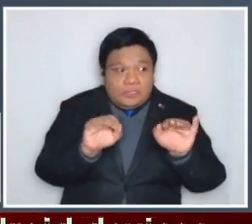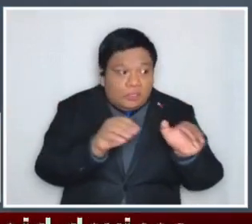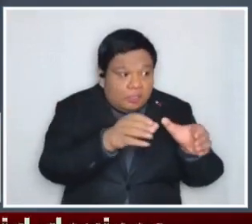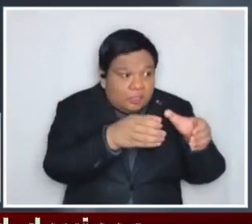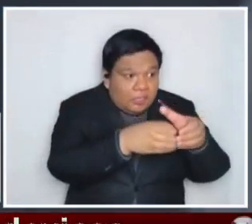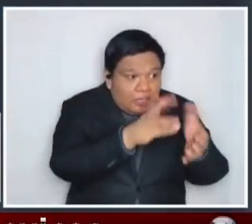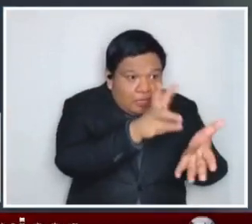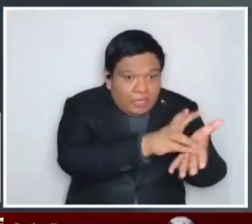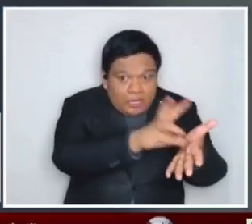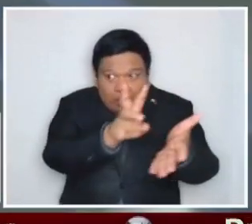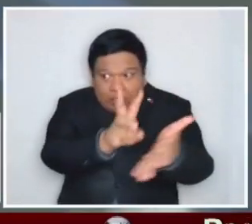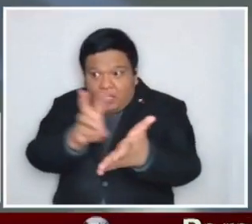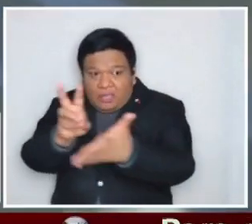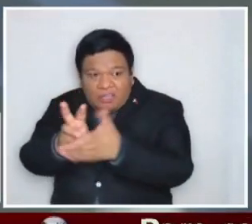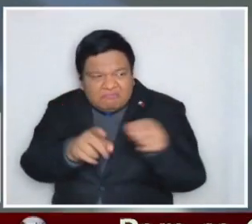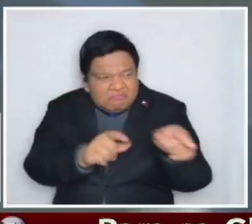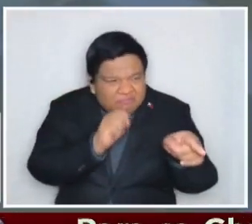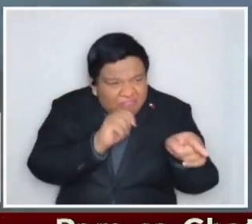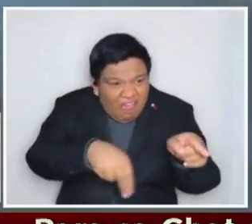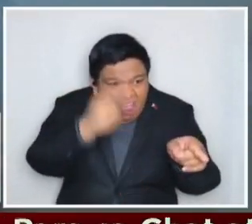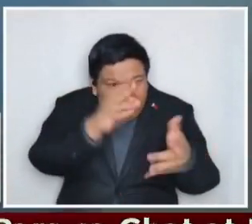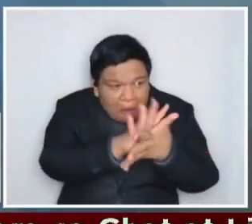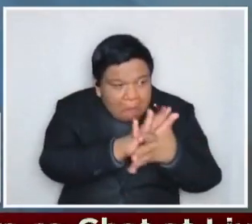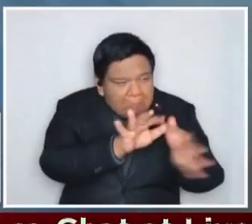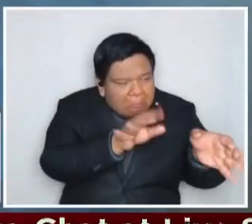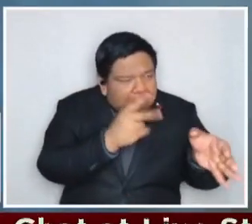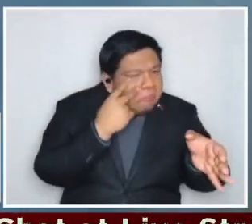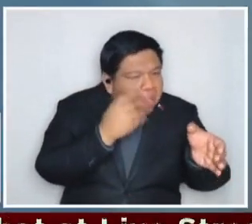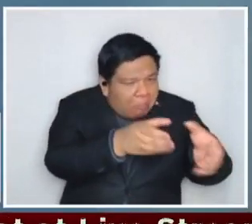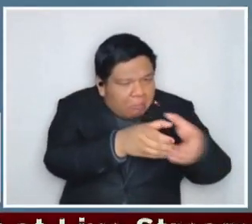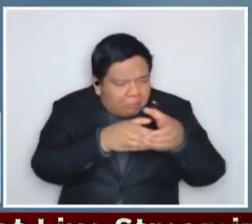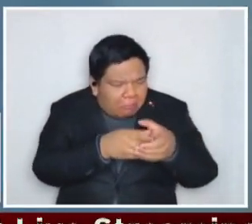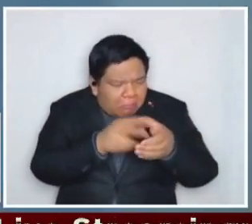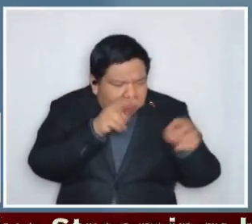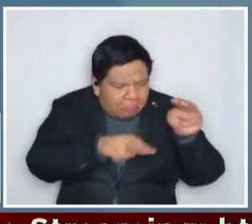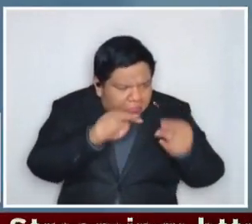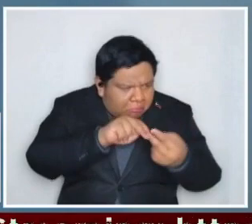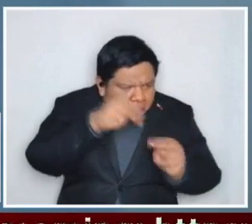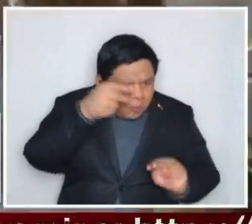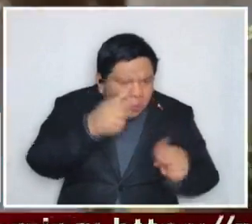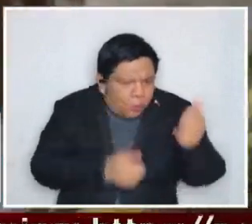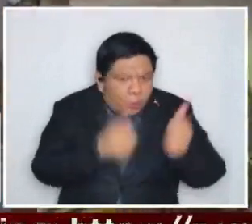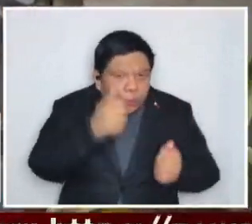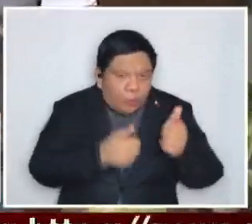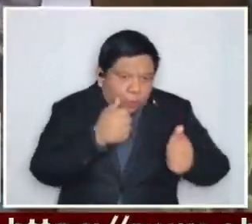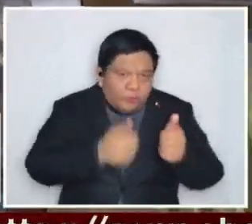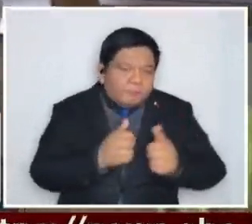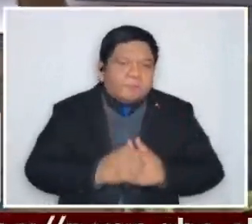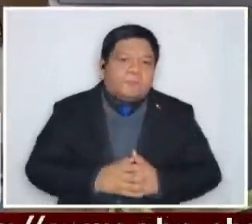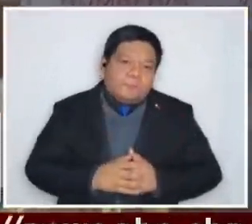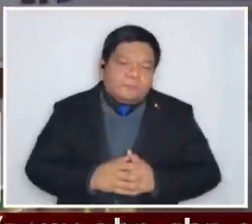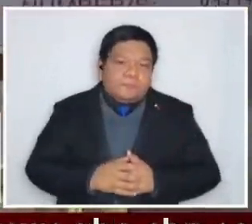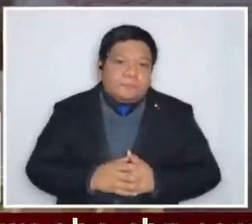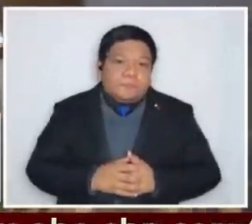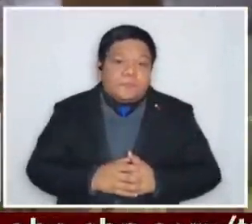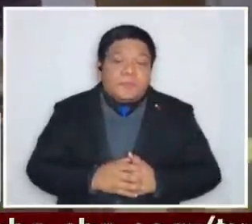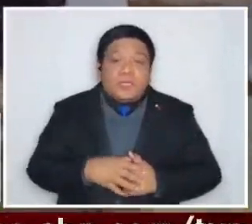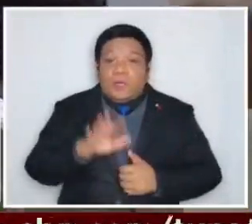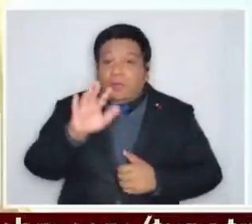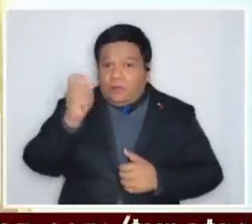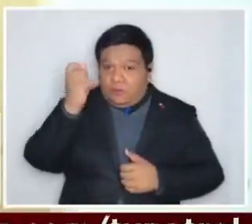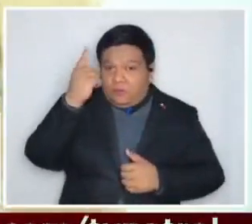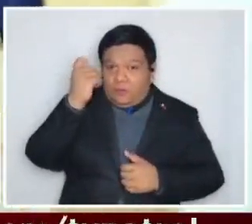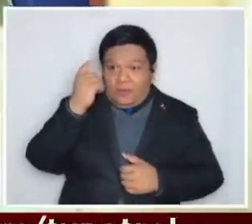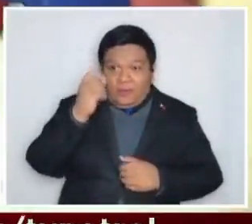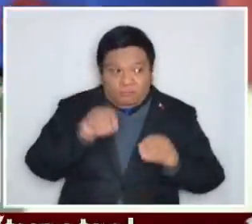hindi kataasan ng kaso para matukoy ang estado ng variants ng virus doon. At para maputol ang hawahan